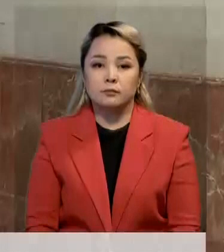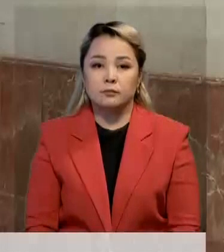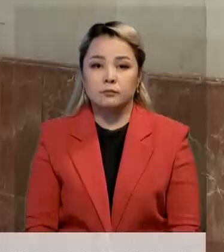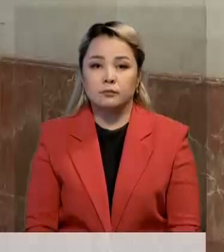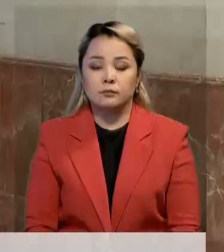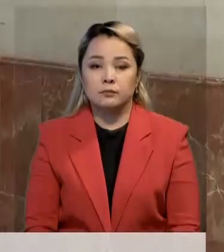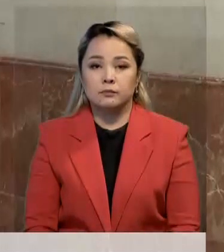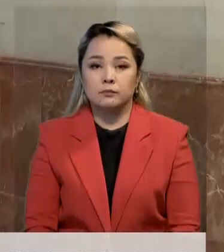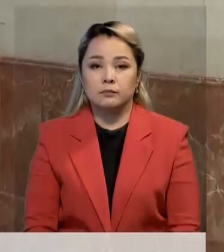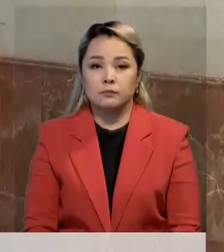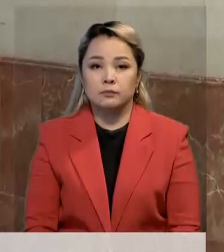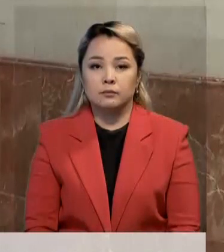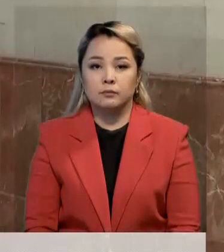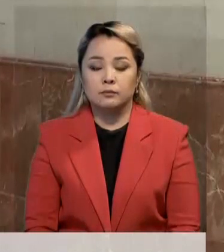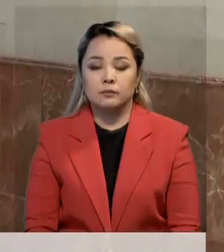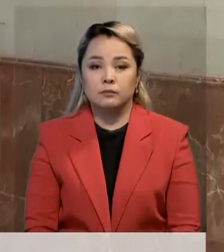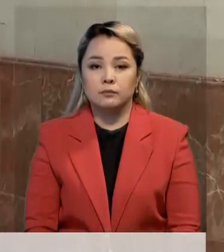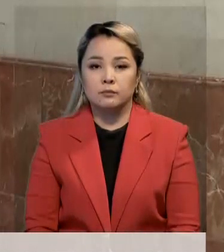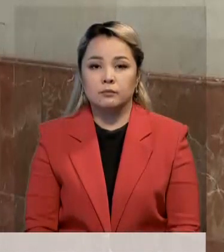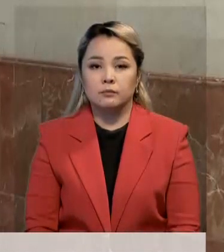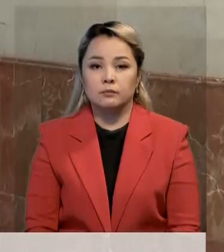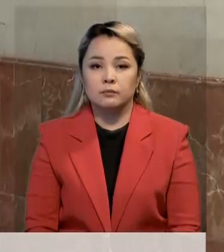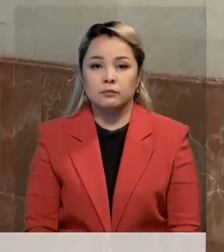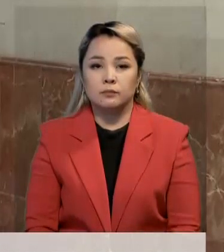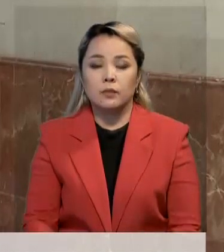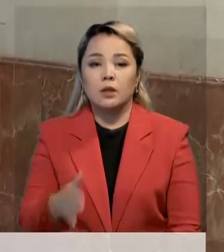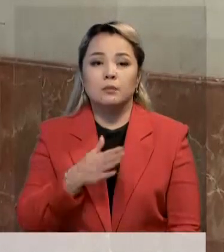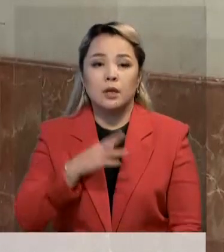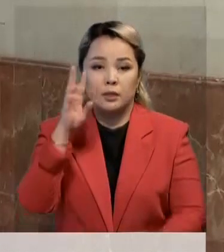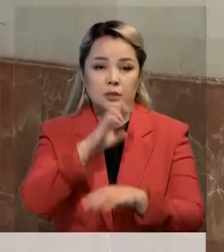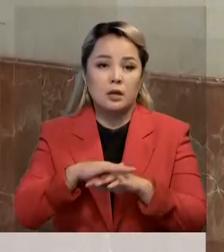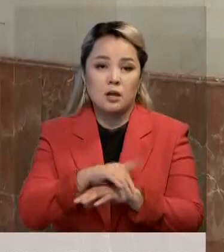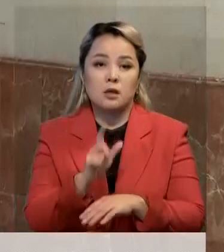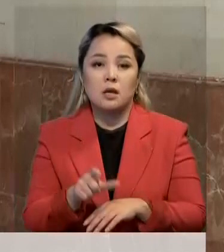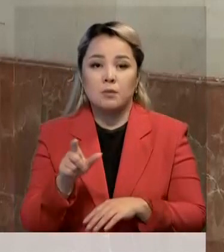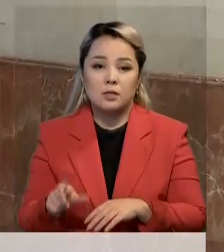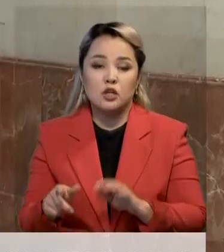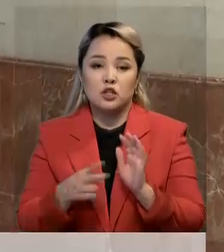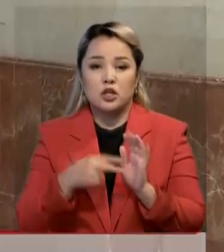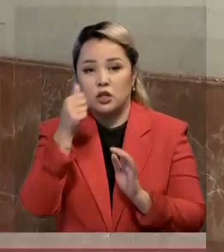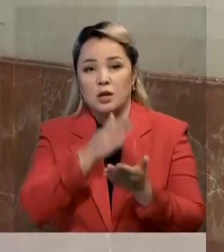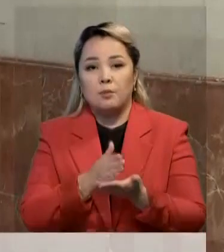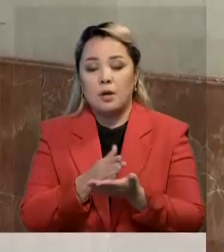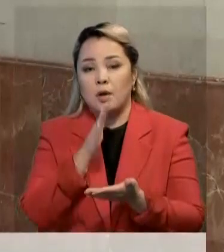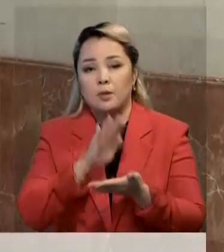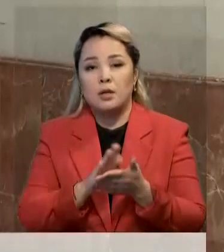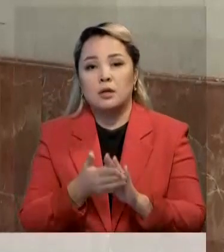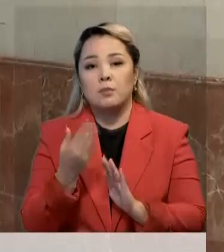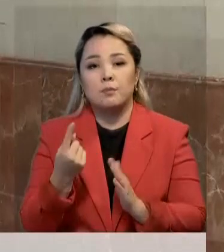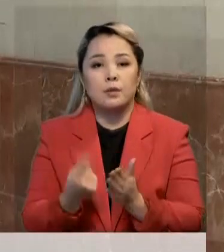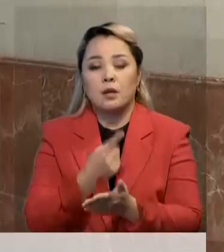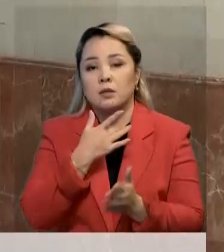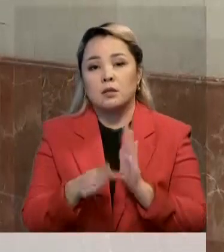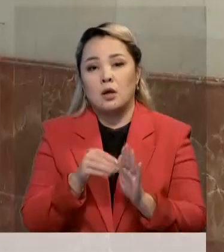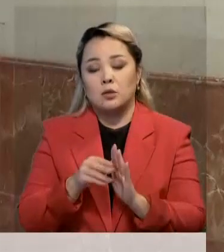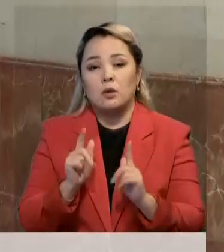Я поддерживаю введение. Мен еліміздің азаматы 7 жылдық президенттік мерзімге бір рет қана